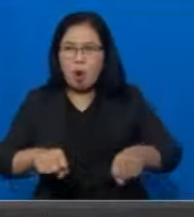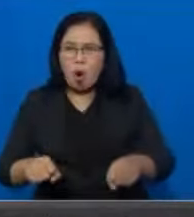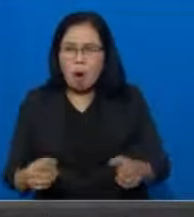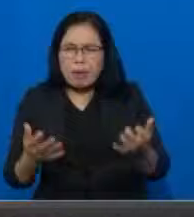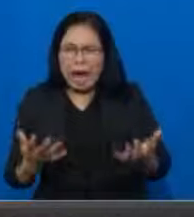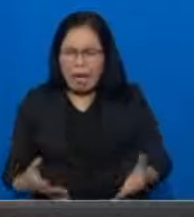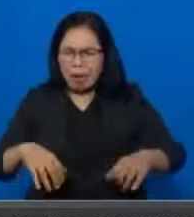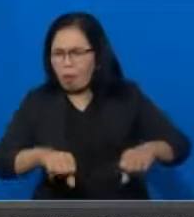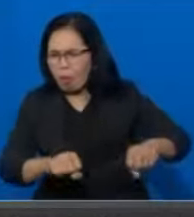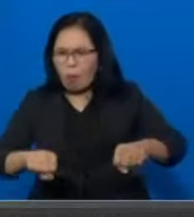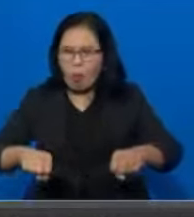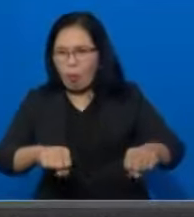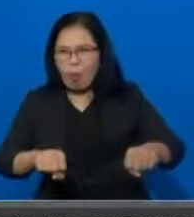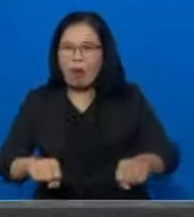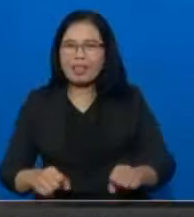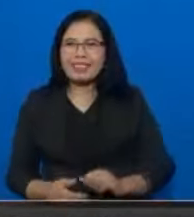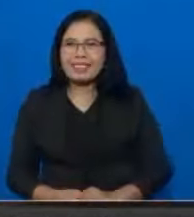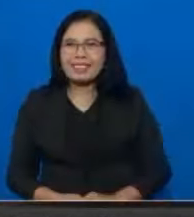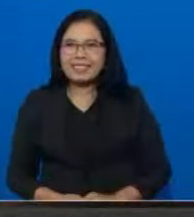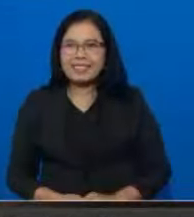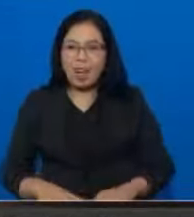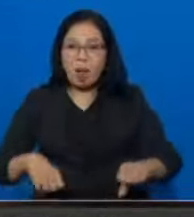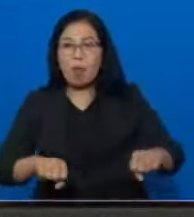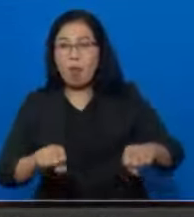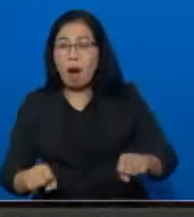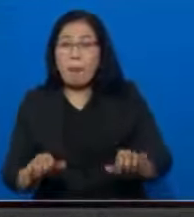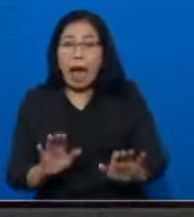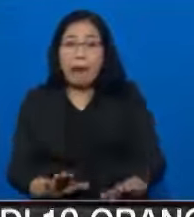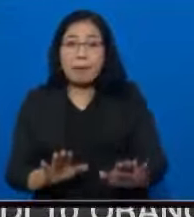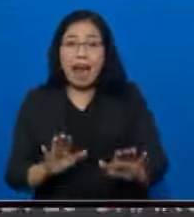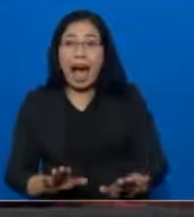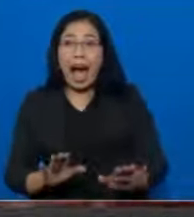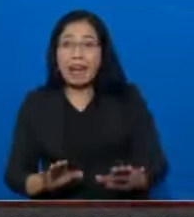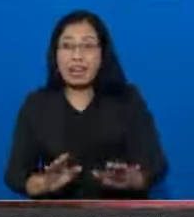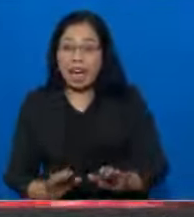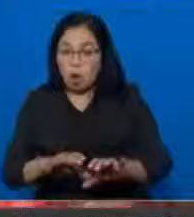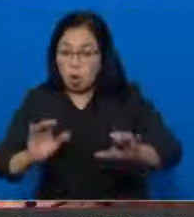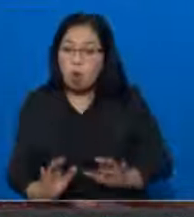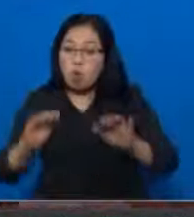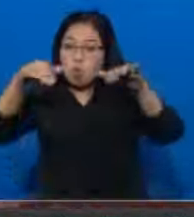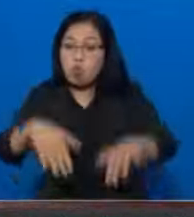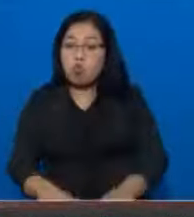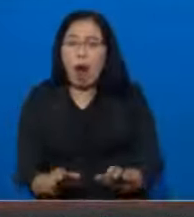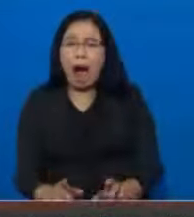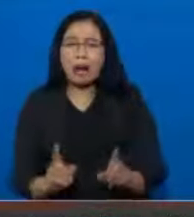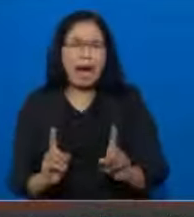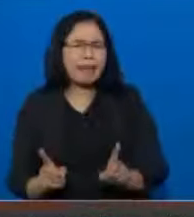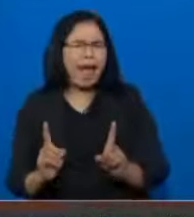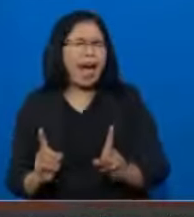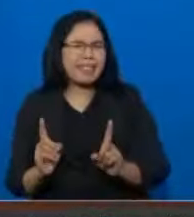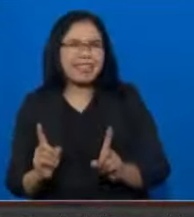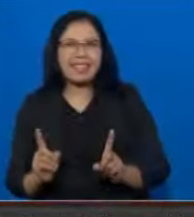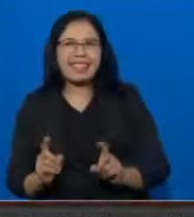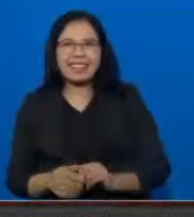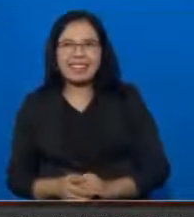kursi penumpang. Saya mengendarai motor dengan perlahan, terutama ketika melintasi jalan berlubang dan berbelok. Jam